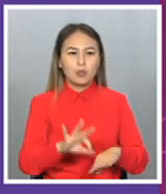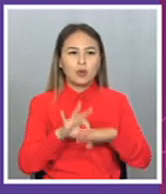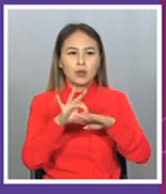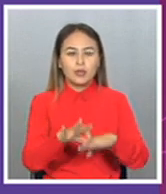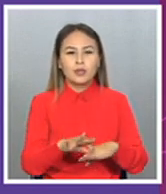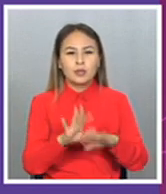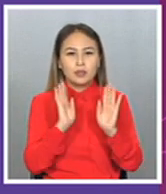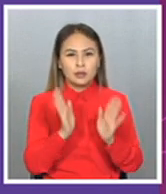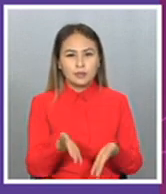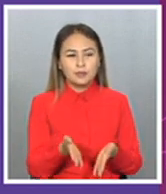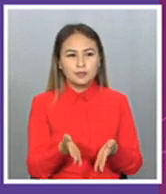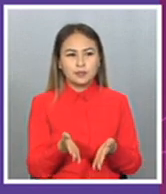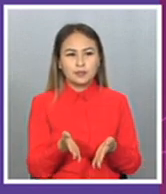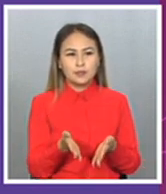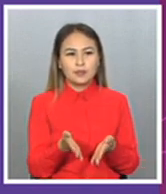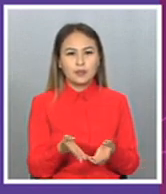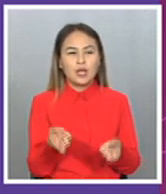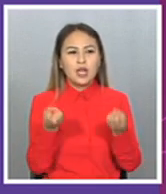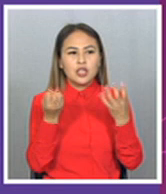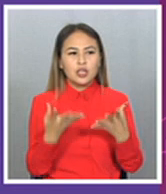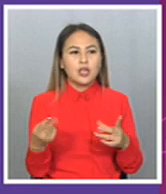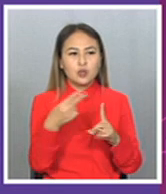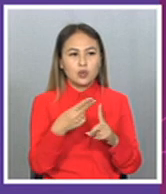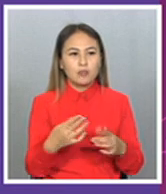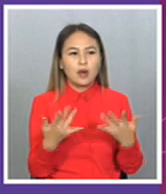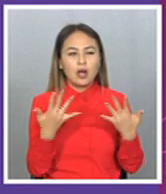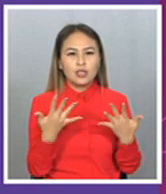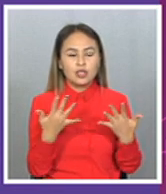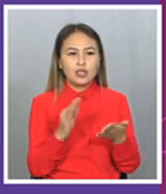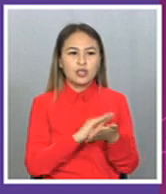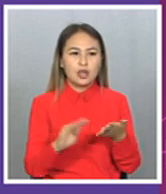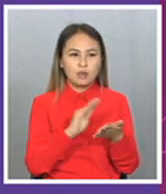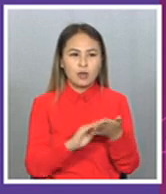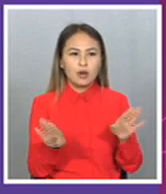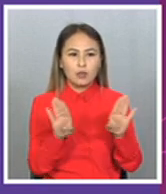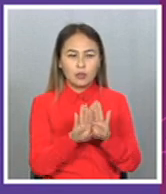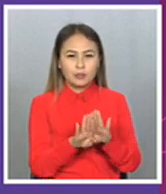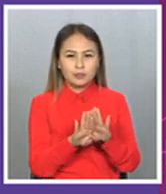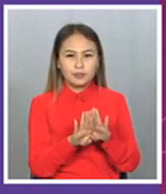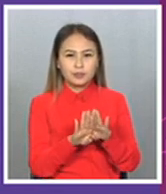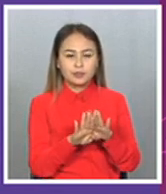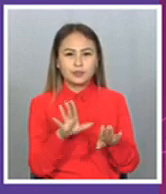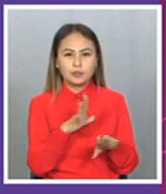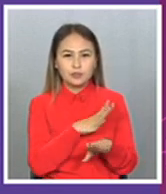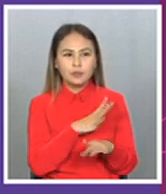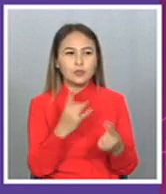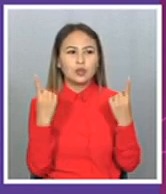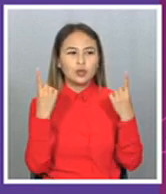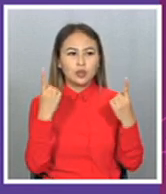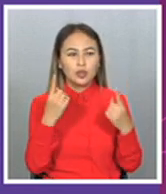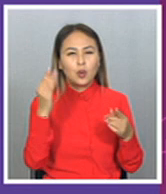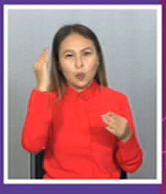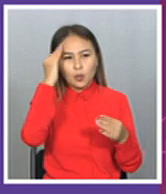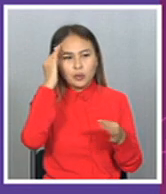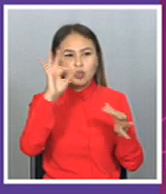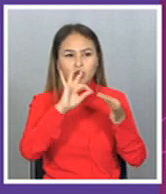сөйлем қолданылады екен. Жай сөйлем қанша жайылма болғанымен